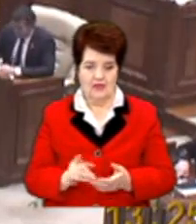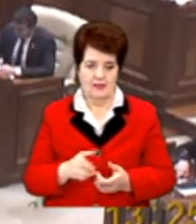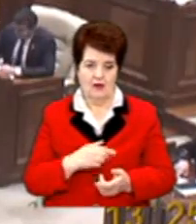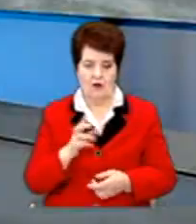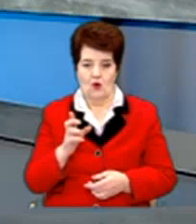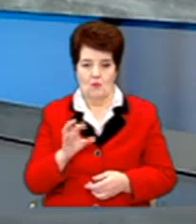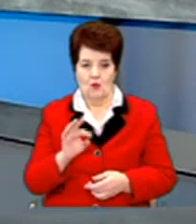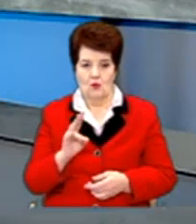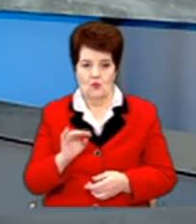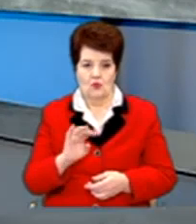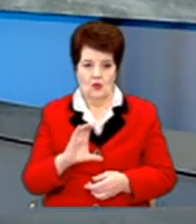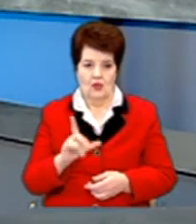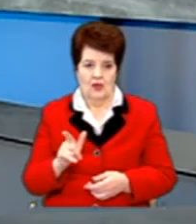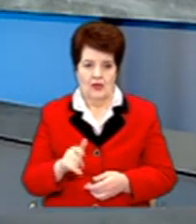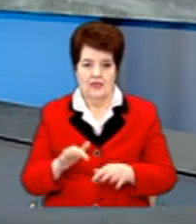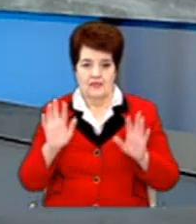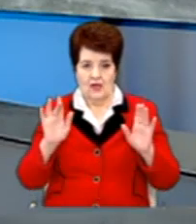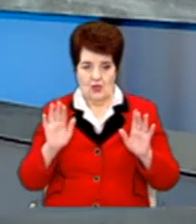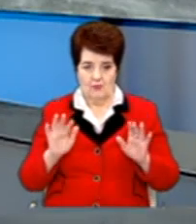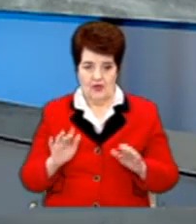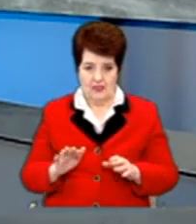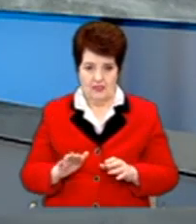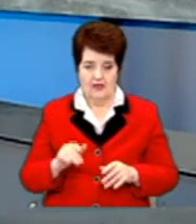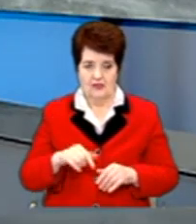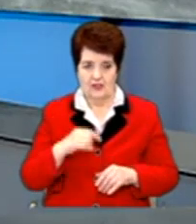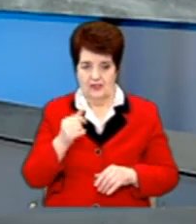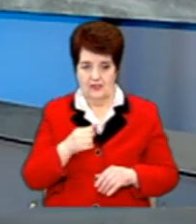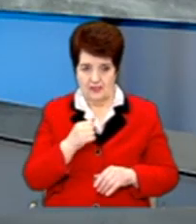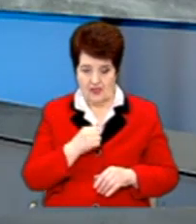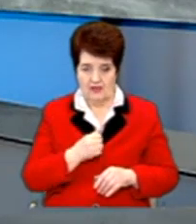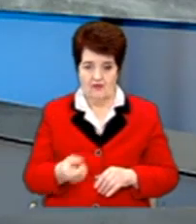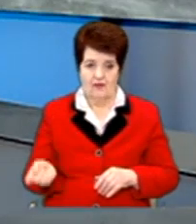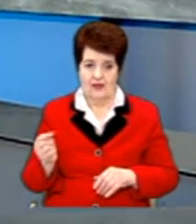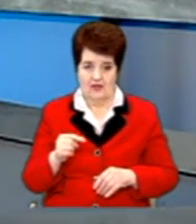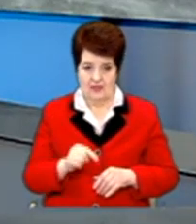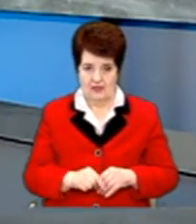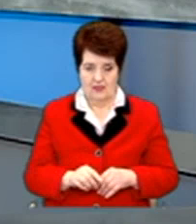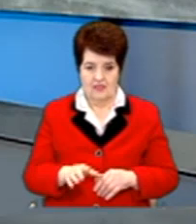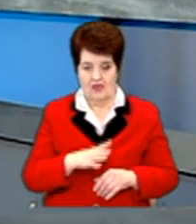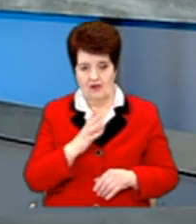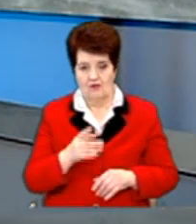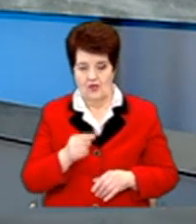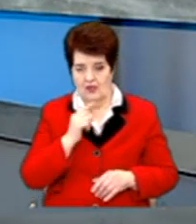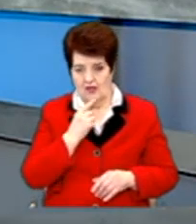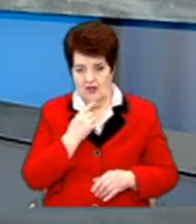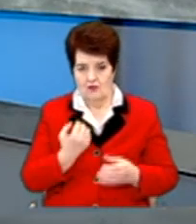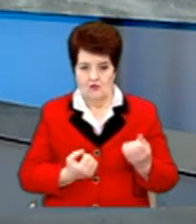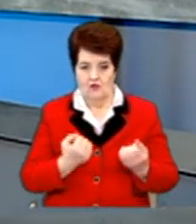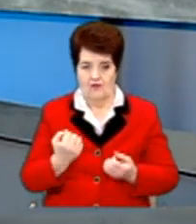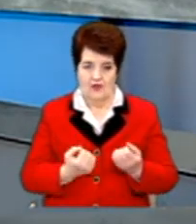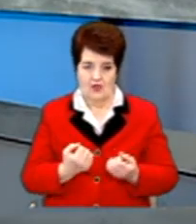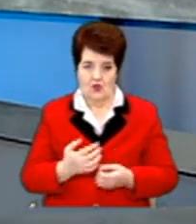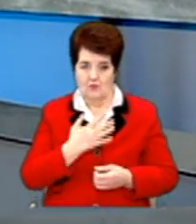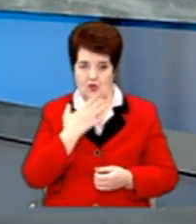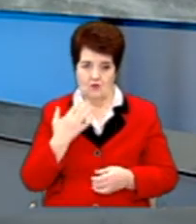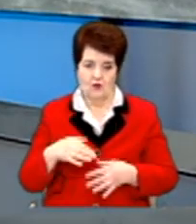bonusuri. Zăpada s-a lăsat așteptată în acest an, dar odată venit a dat mari bătăi de cap șoferilor și autorităților. Mai